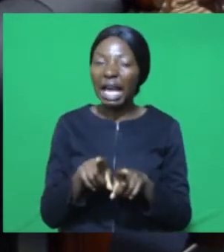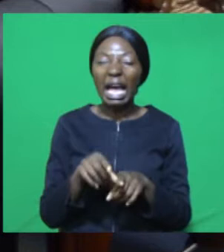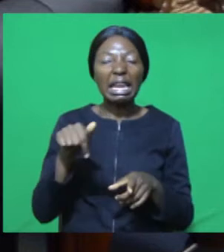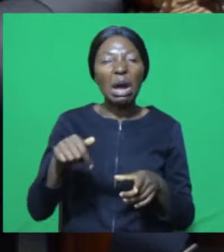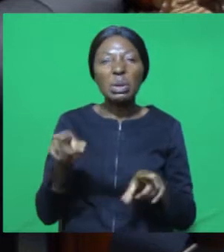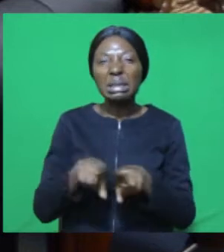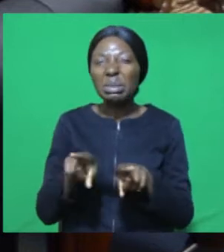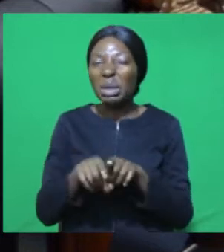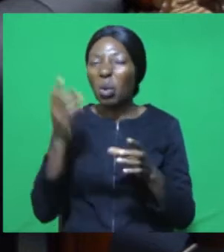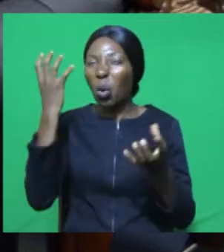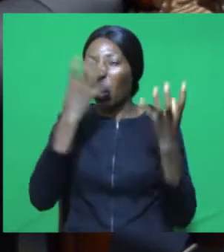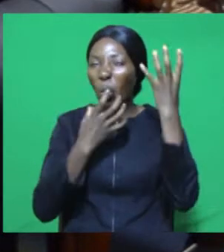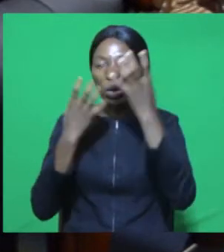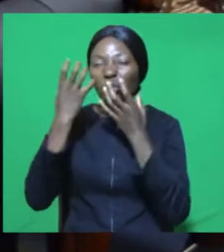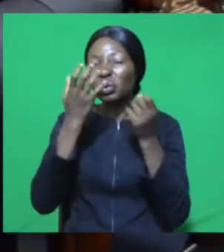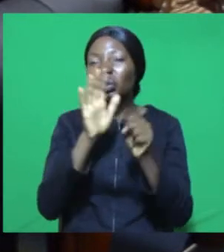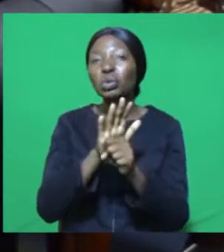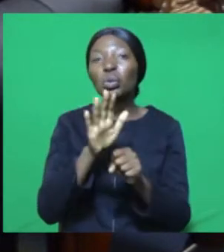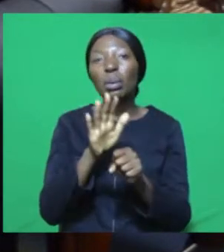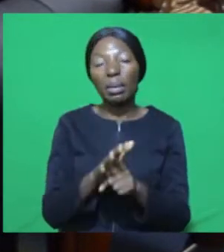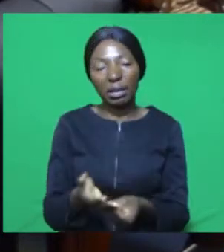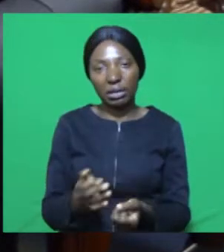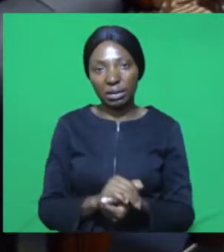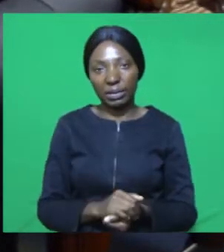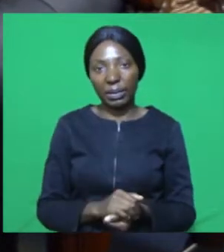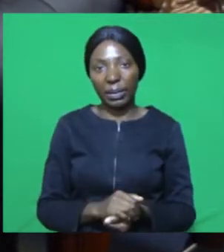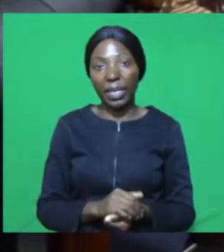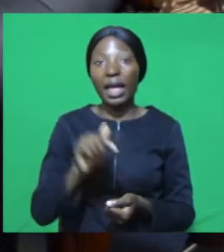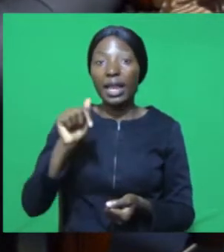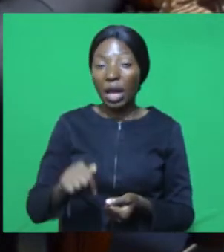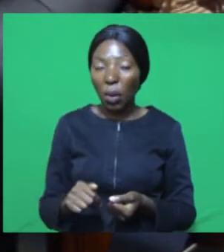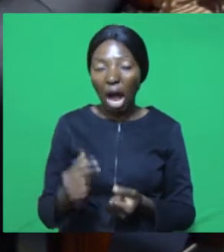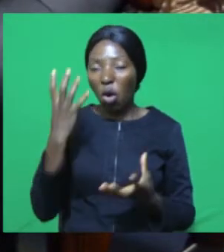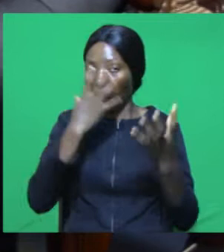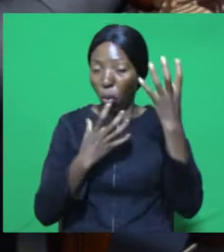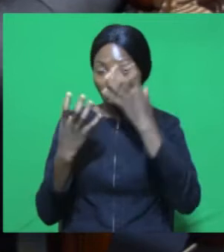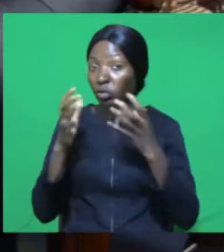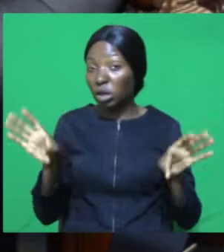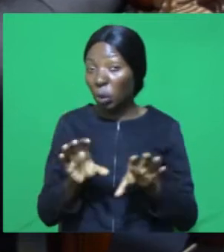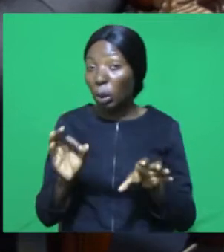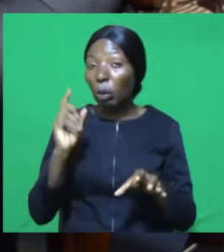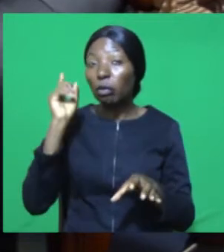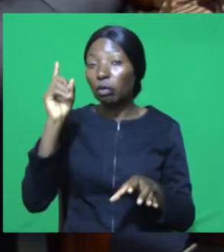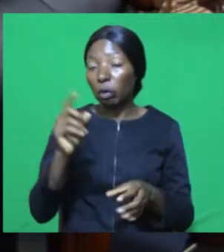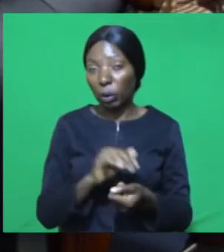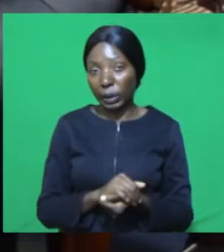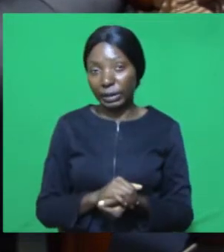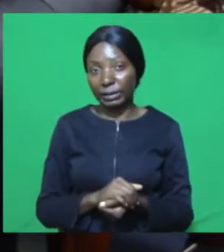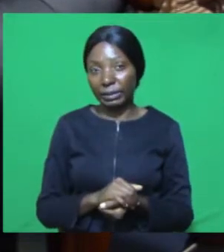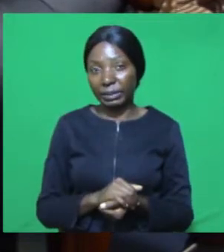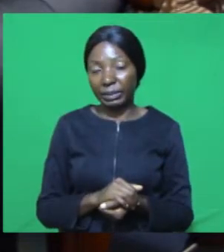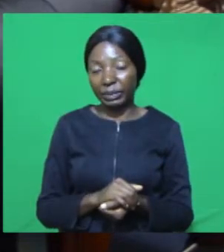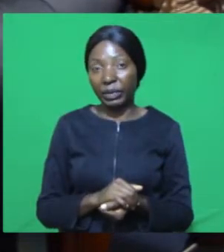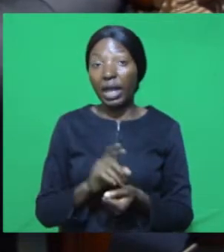kuvhiringidza kuvharidzira nechiro muda kuedza kuroti vaka obstruct. Something like that. And it's exactly an